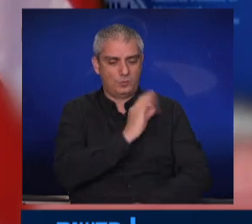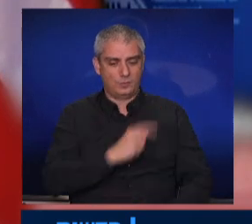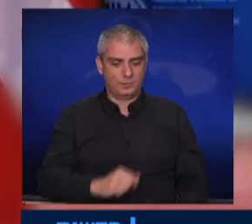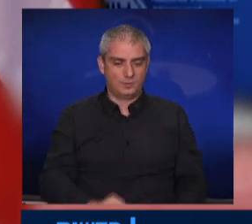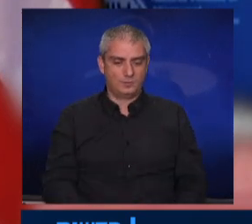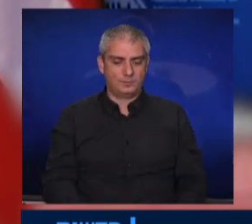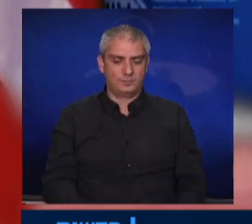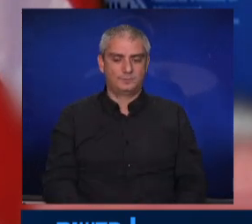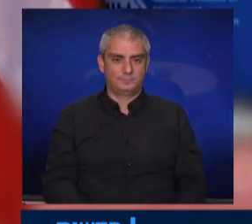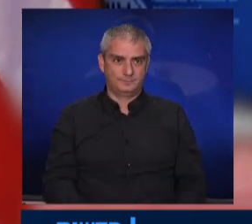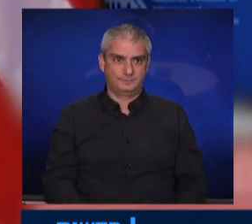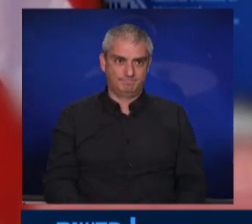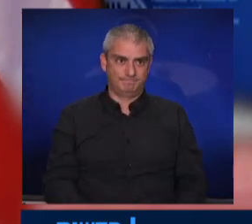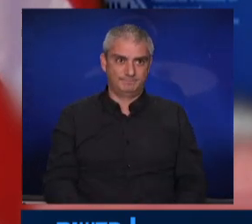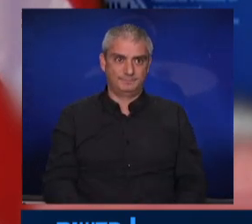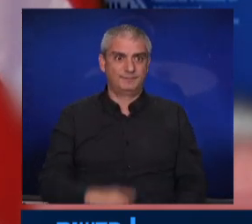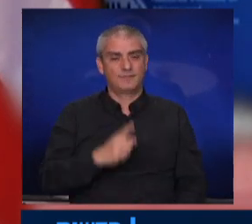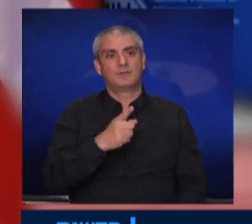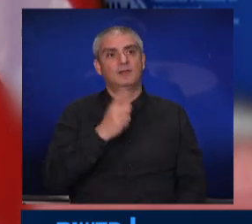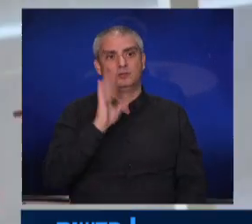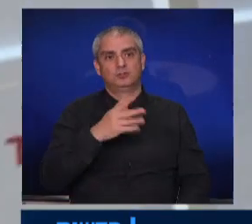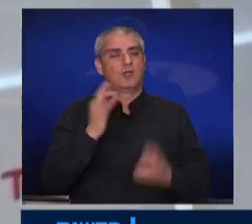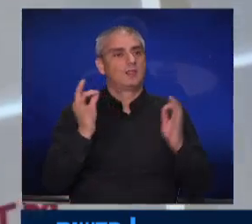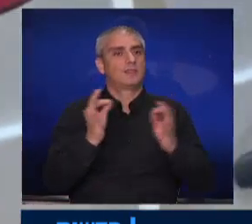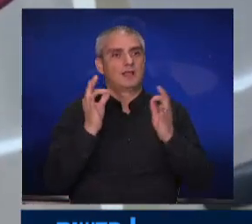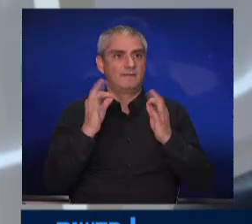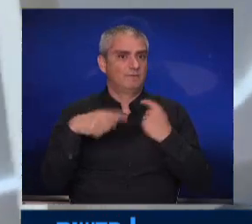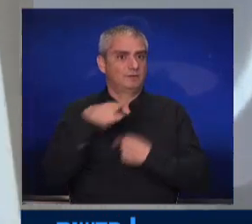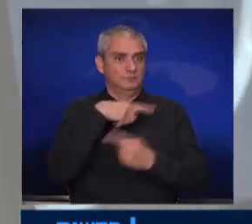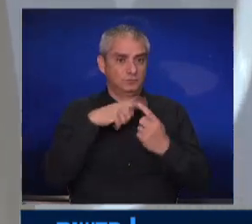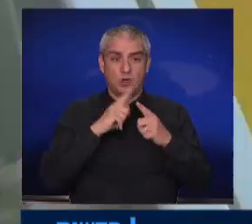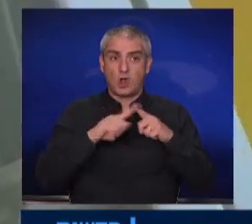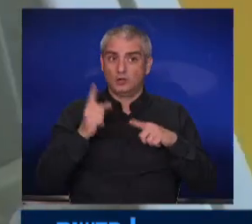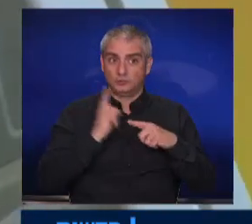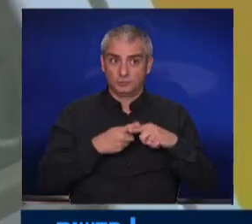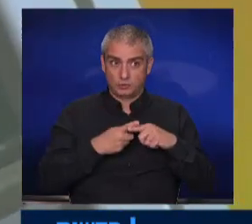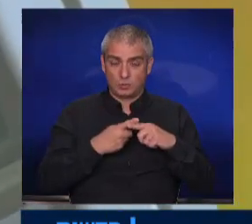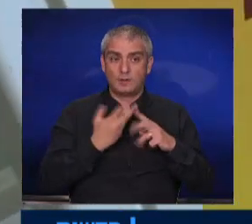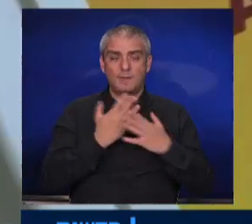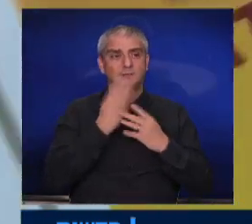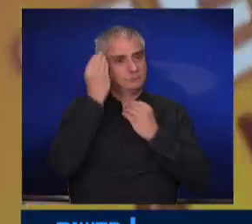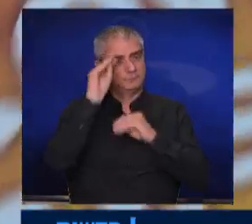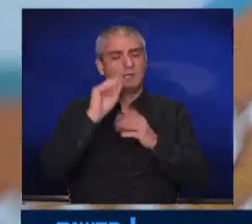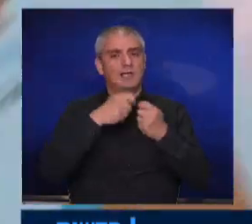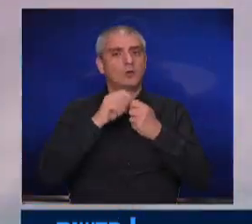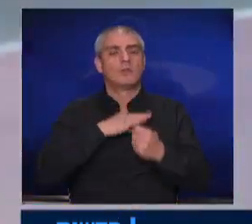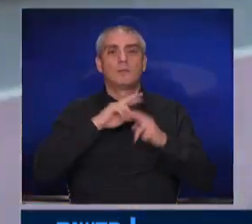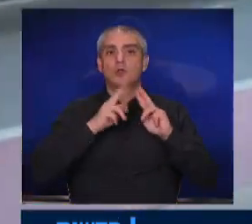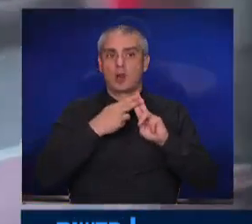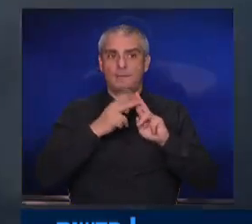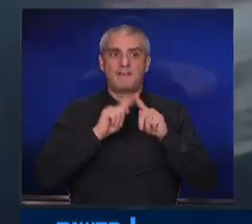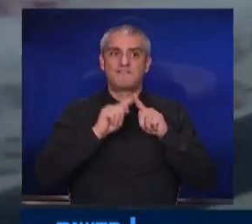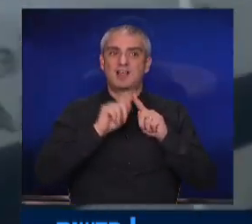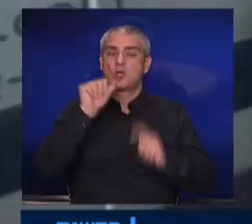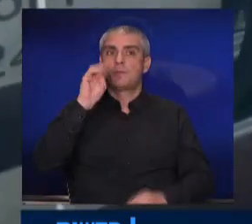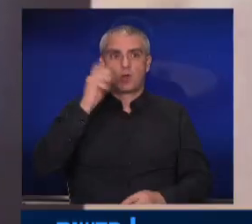most vulnerable ones when you have a virus. חודש בדיוק חלף מאז הכריז ארגון הבריאות העולמי על וריאנט